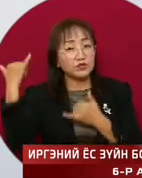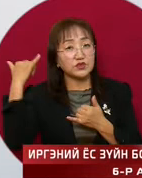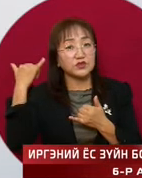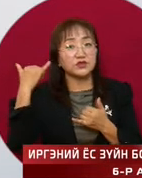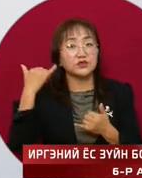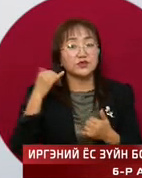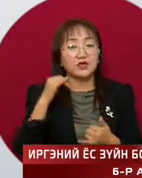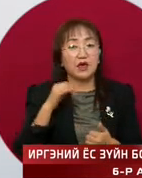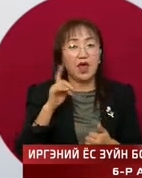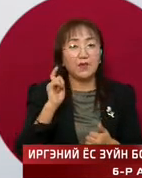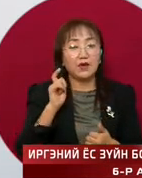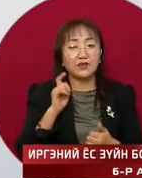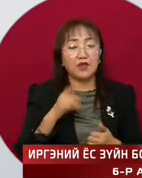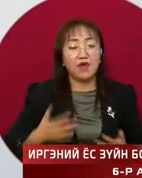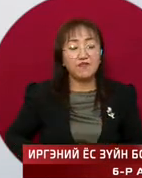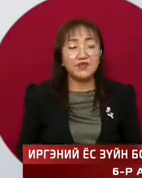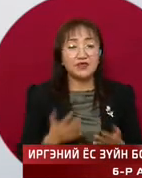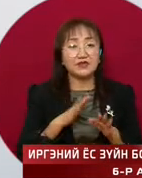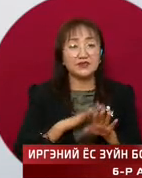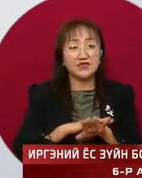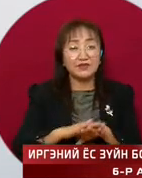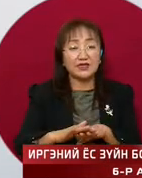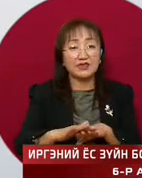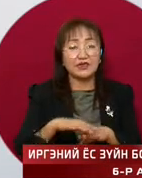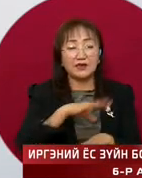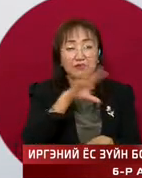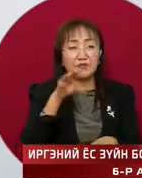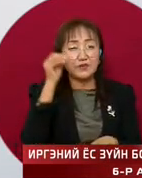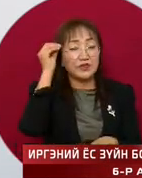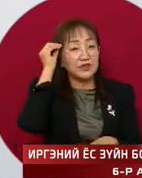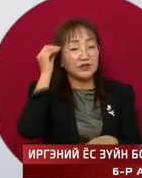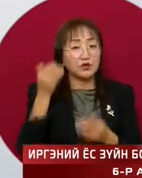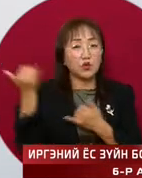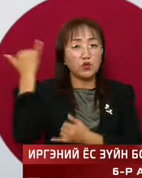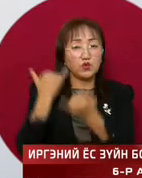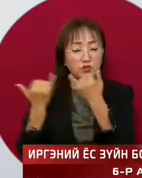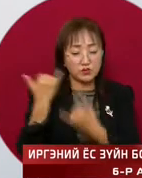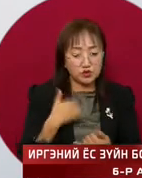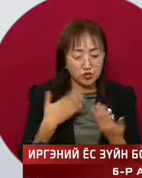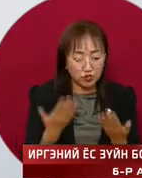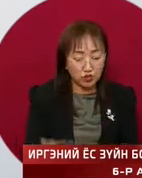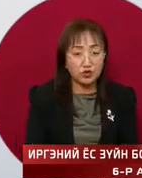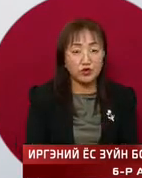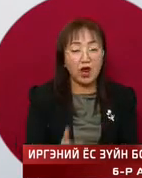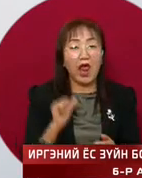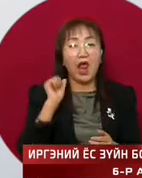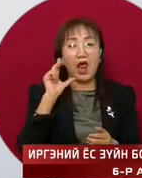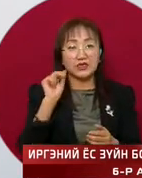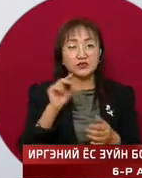мөн амьдралын замналыг нь олж мэдэх түүнийг үеийн үе дамжуулан үлдээх ач холбогдолтой юм.